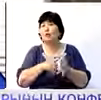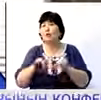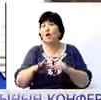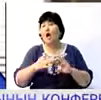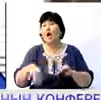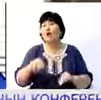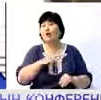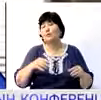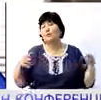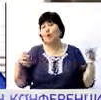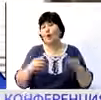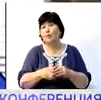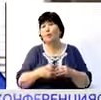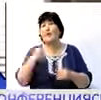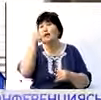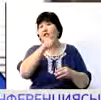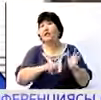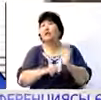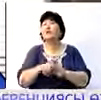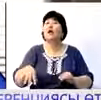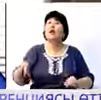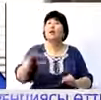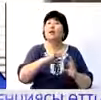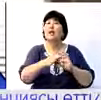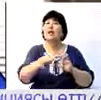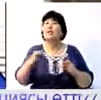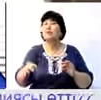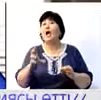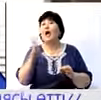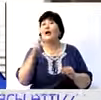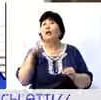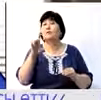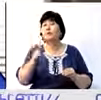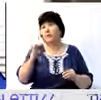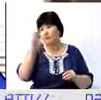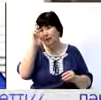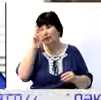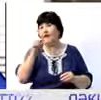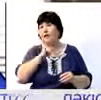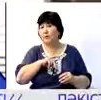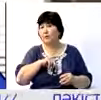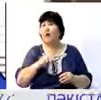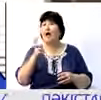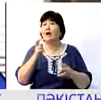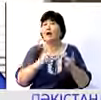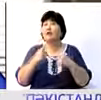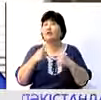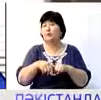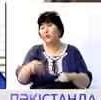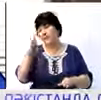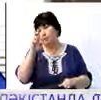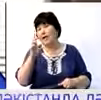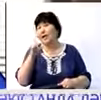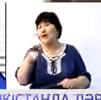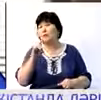аудандық жұмыс топ мүшелері жыл басынан бері барлық елді мекендердегі әкімдіктер мен барлық мемлекеттік мекемелерде кәсіпорындардағы мемлекеттік